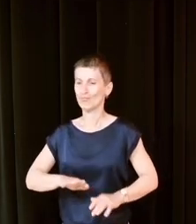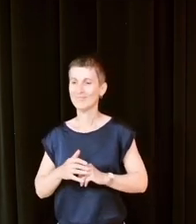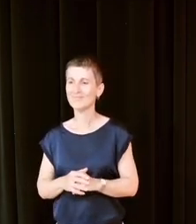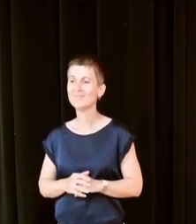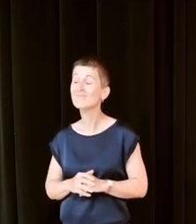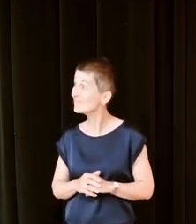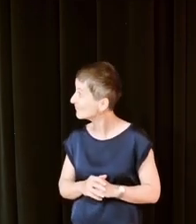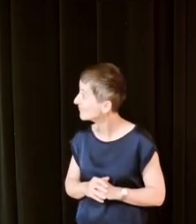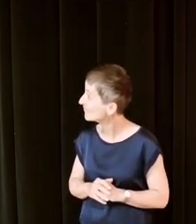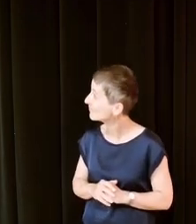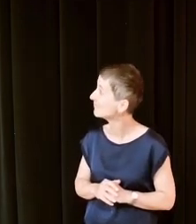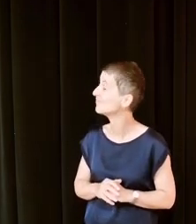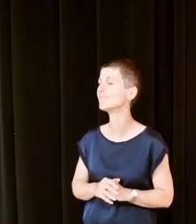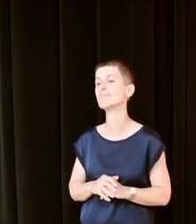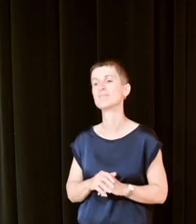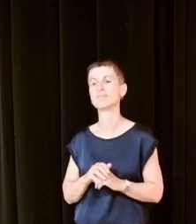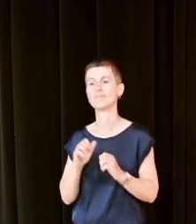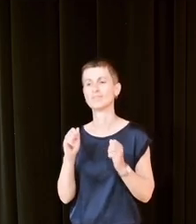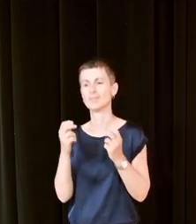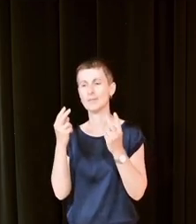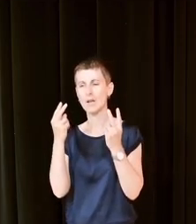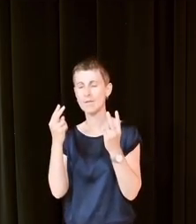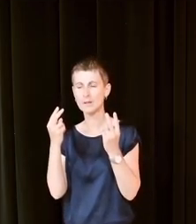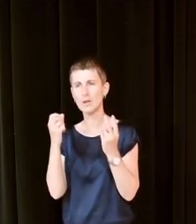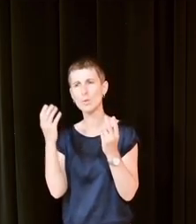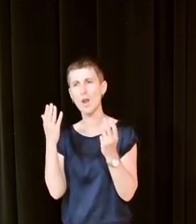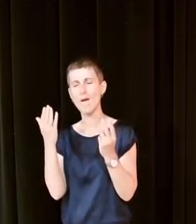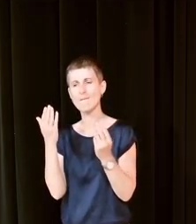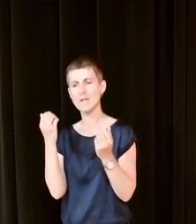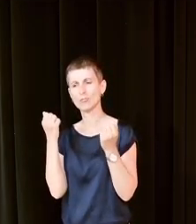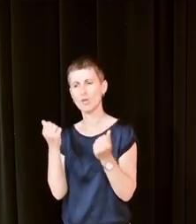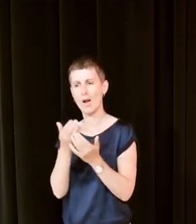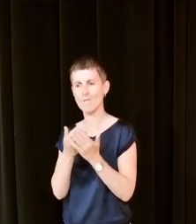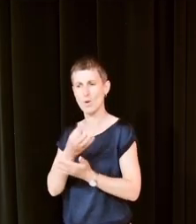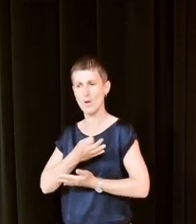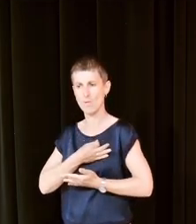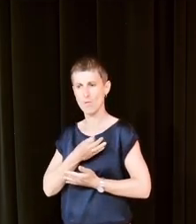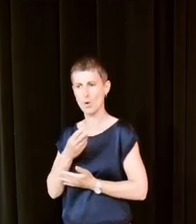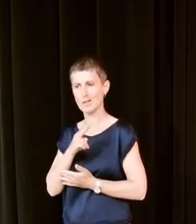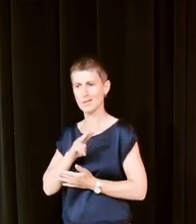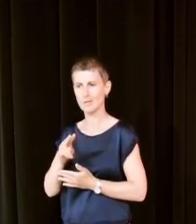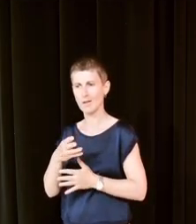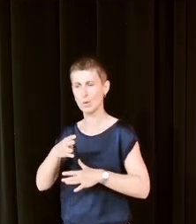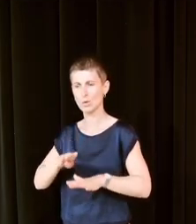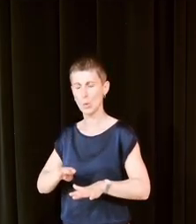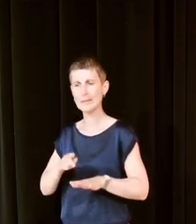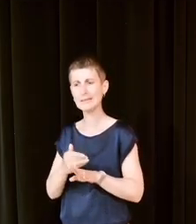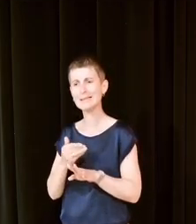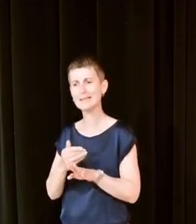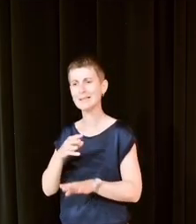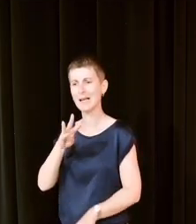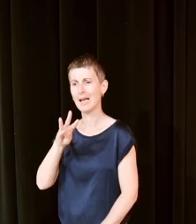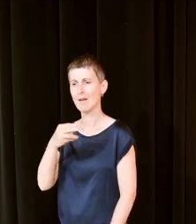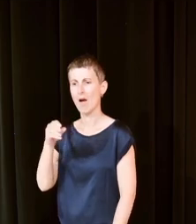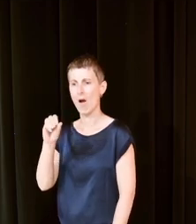Super wichtig und für uns eine absolute Steilvorlage. 2019, Bericht der WHO. What